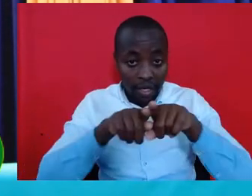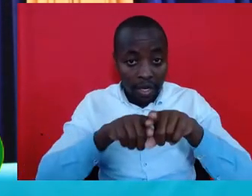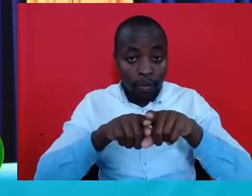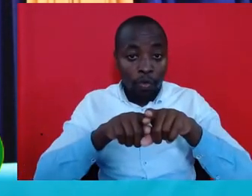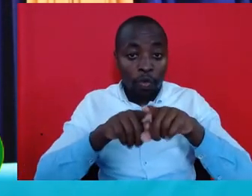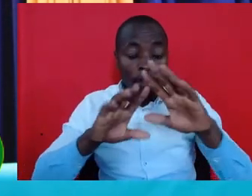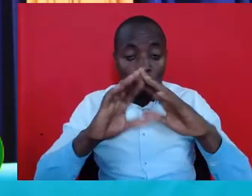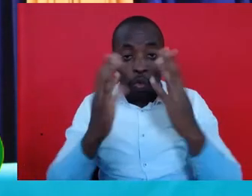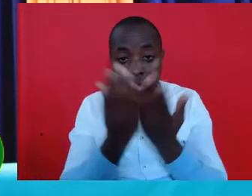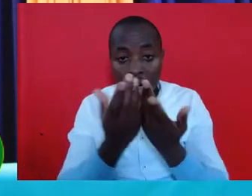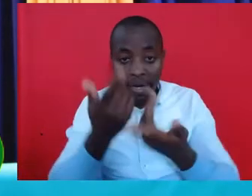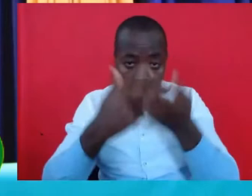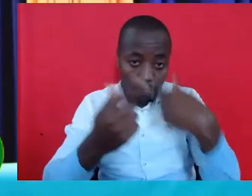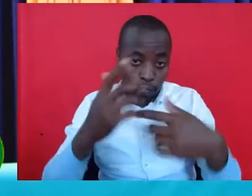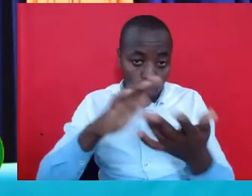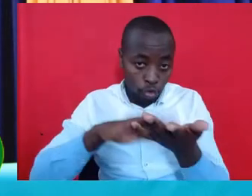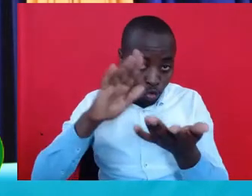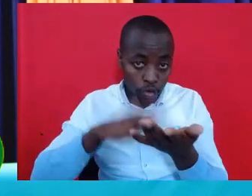wake.